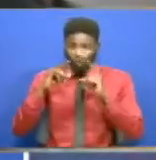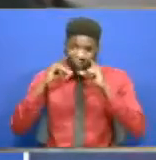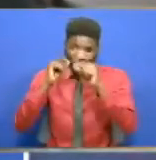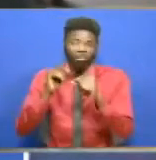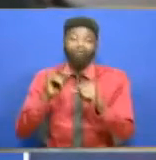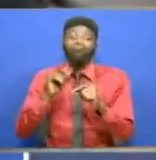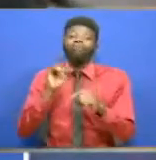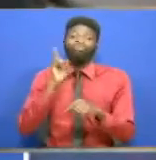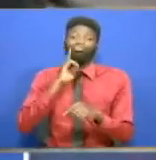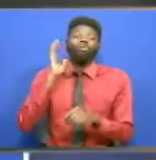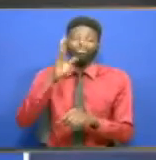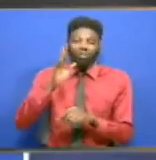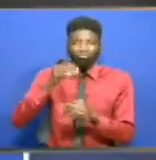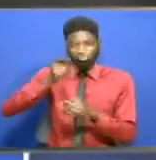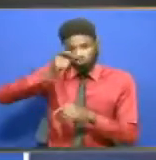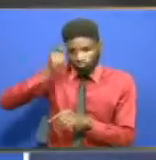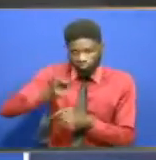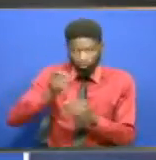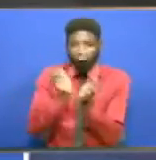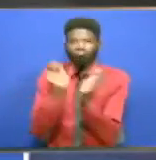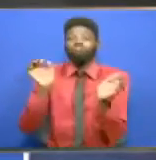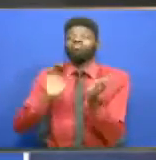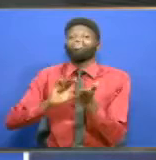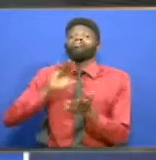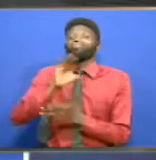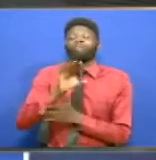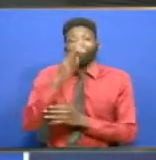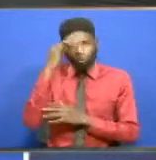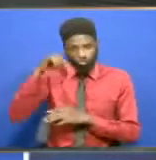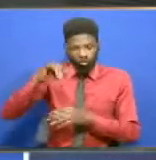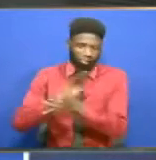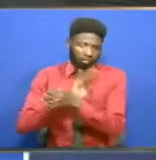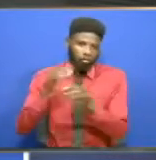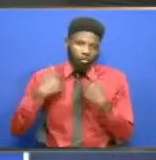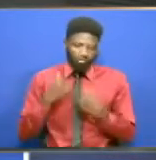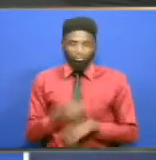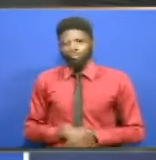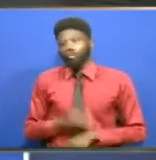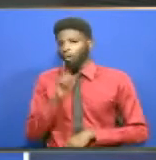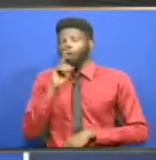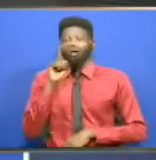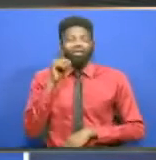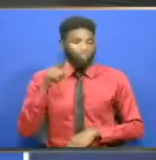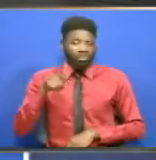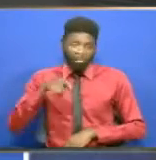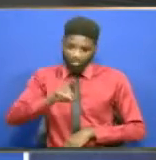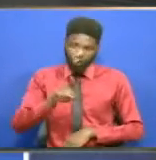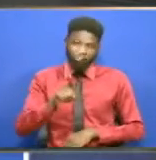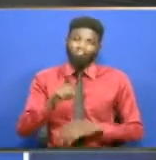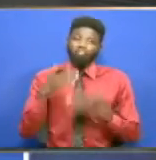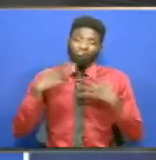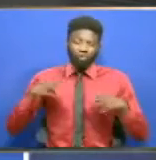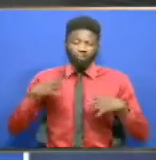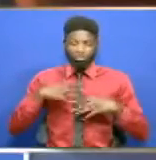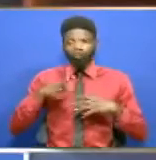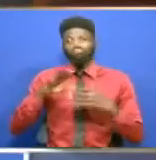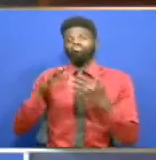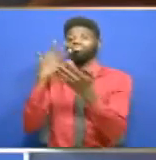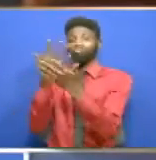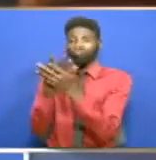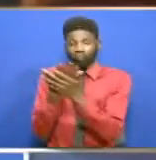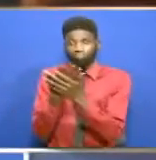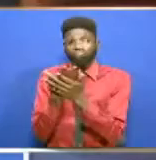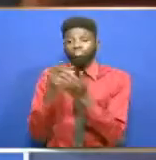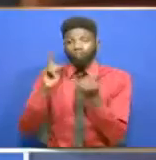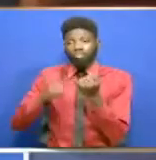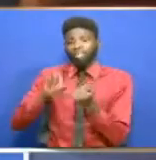shughuli nyingine leo. Aliagiza washukiwa hao waziliwe katika korokoro za vituo vya polisi, vya tume ya maadili na